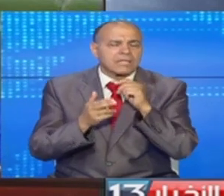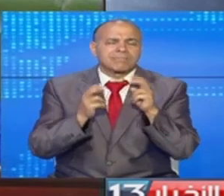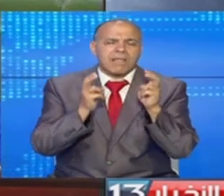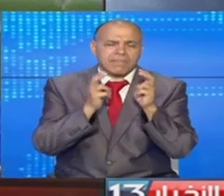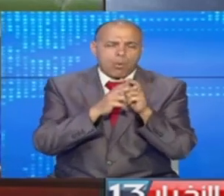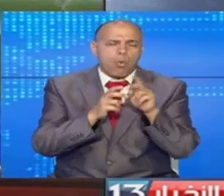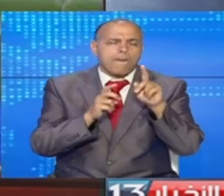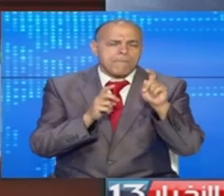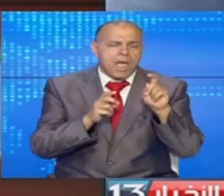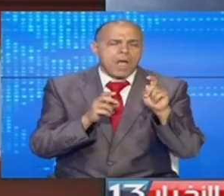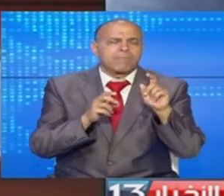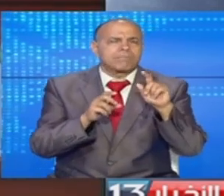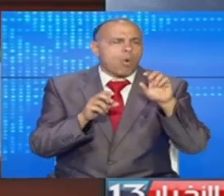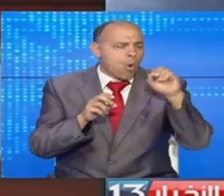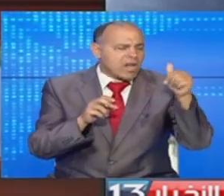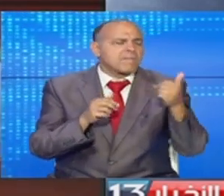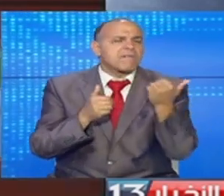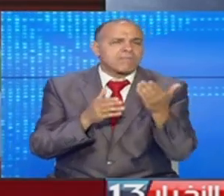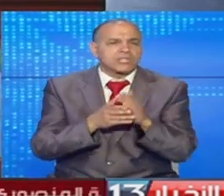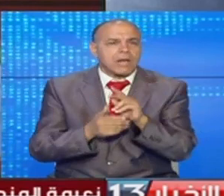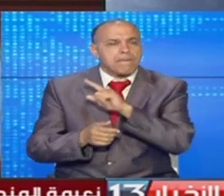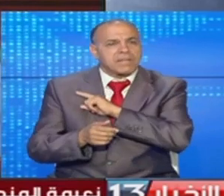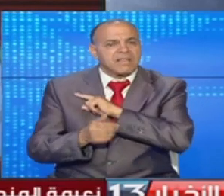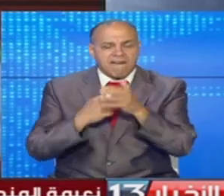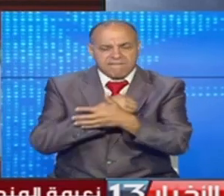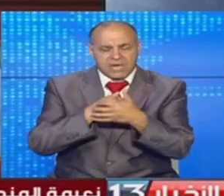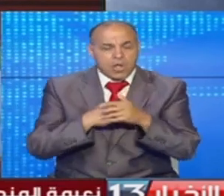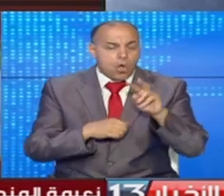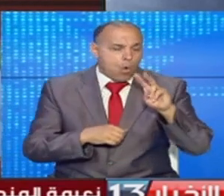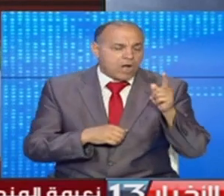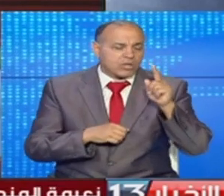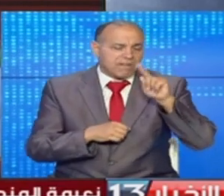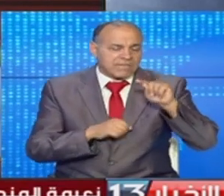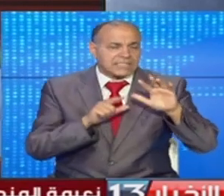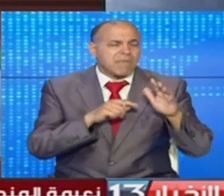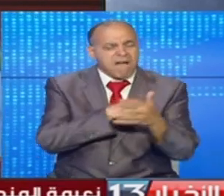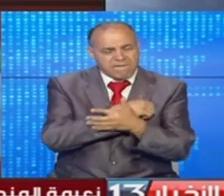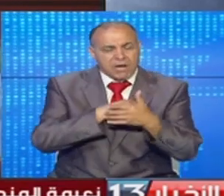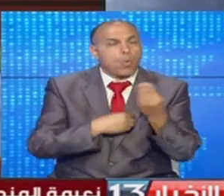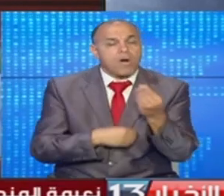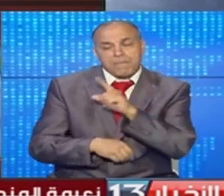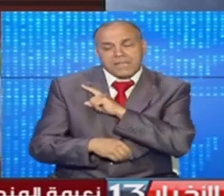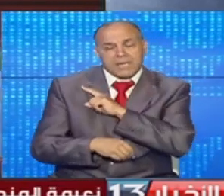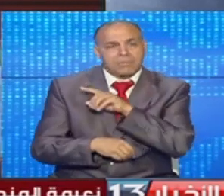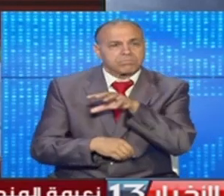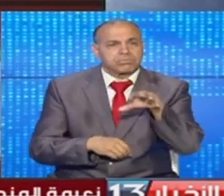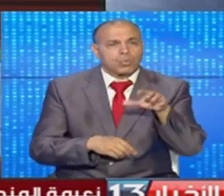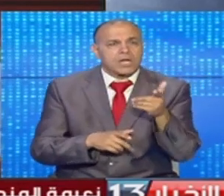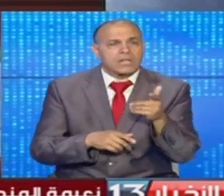وستيك ولوناس. مدنين نسبة الفقر فيها 21.7، ومؤشر التنمية الجهوية في